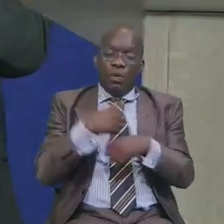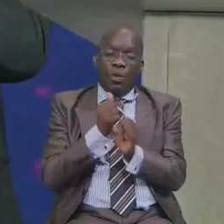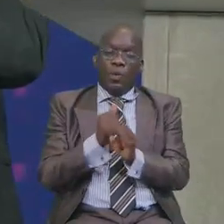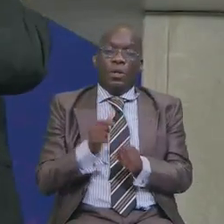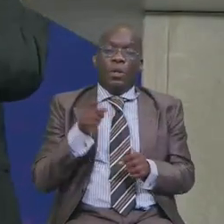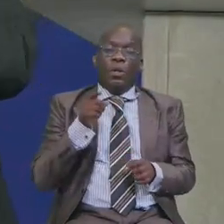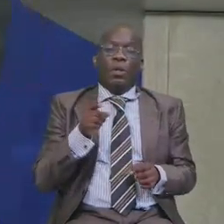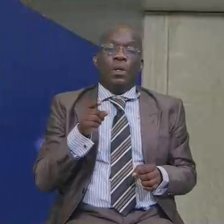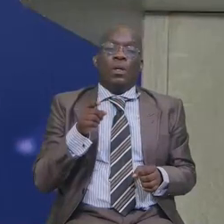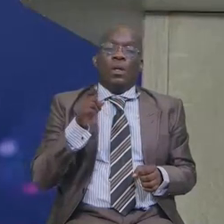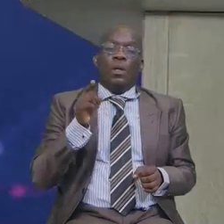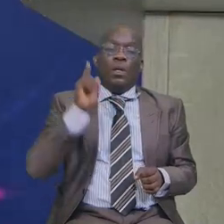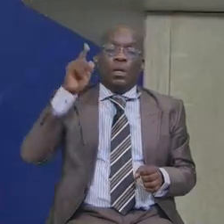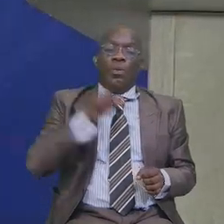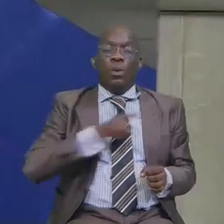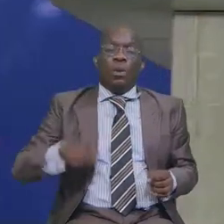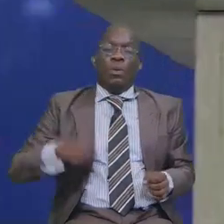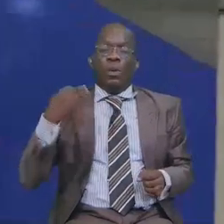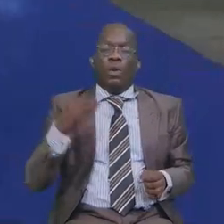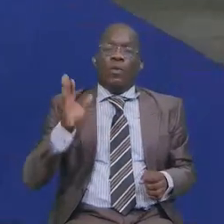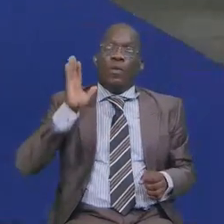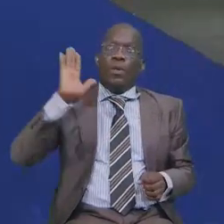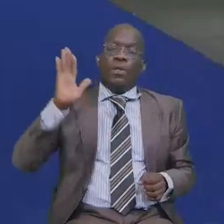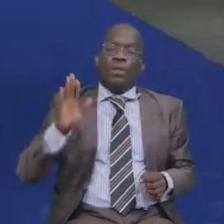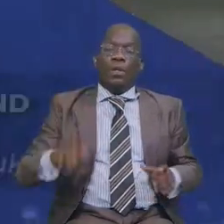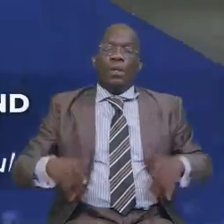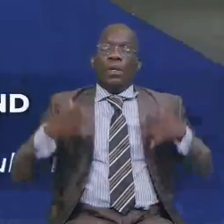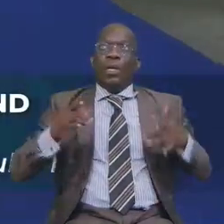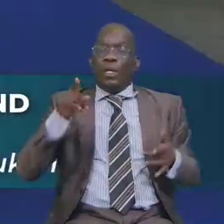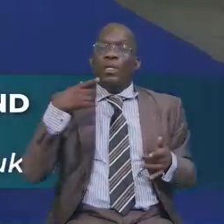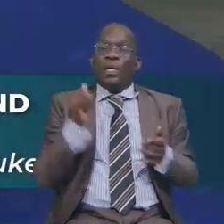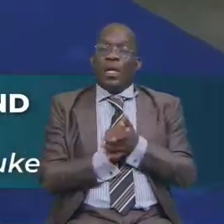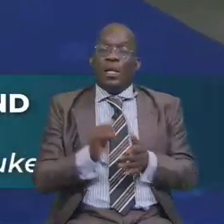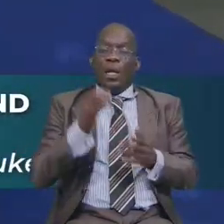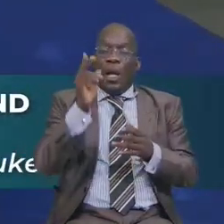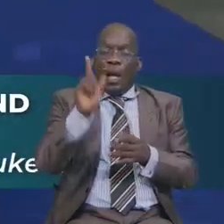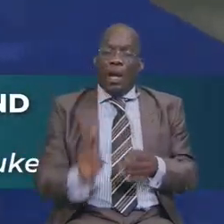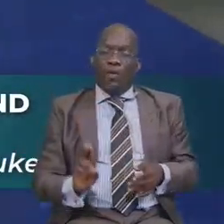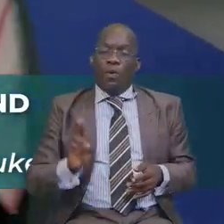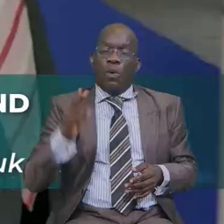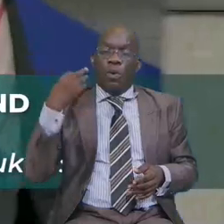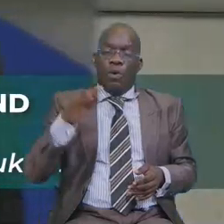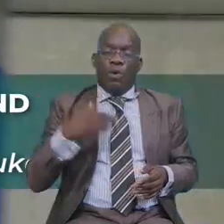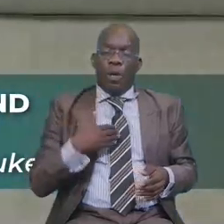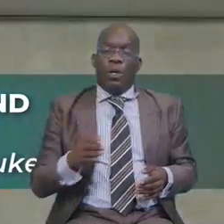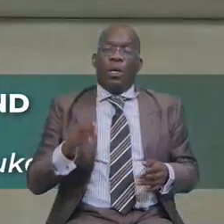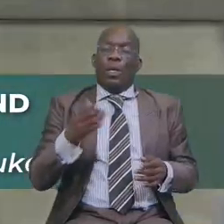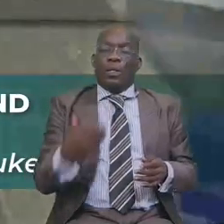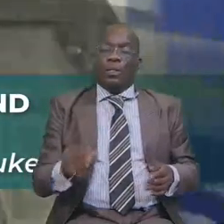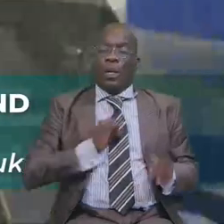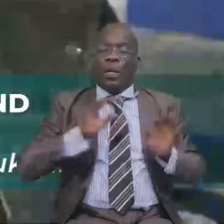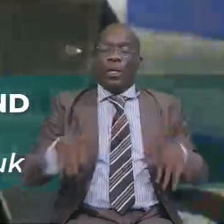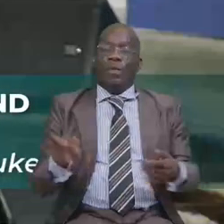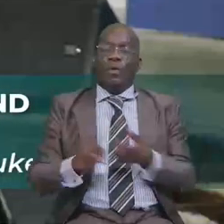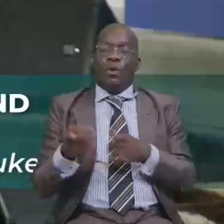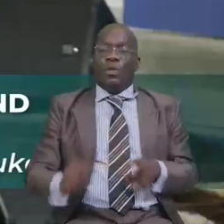dit, Seigneur, je donne aux pauvres la moitié de mes biens. » Ça, c'est la repentance. Ça, c'est